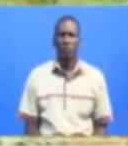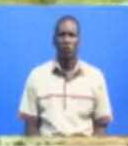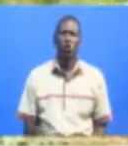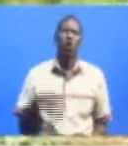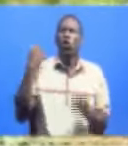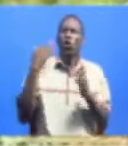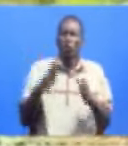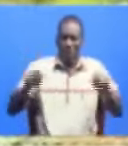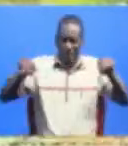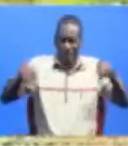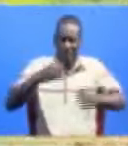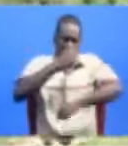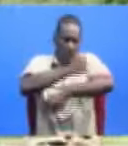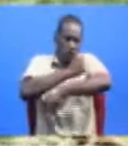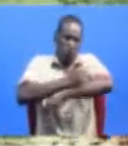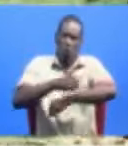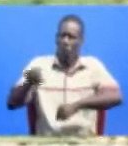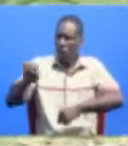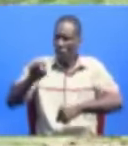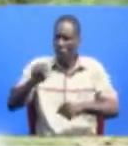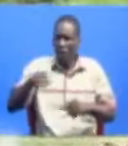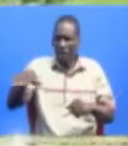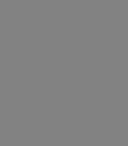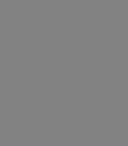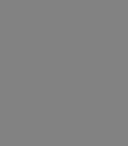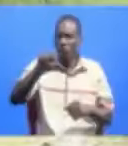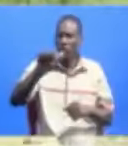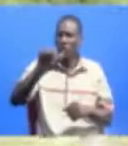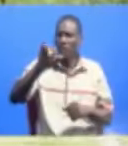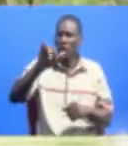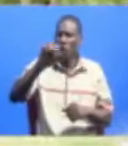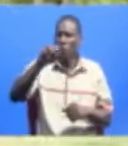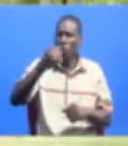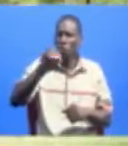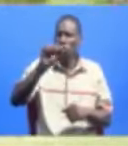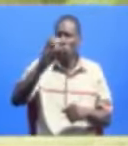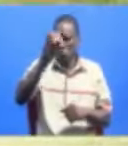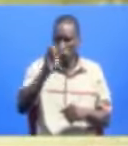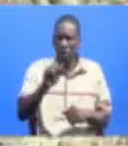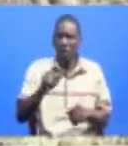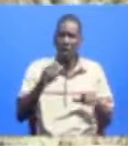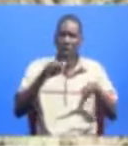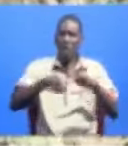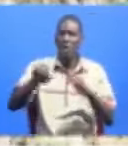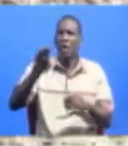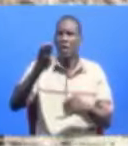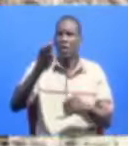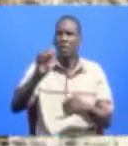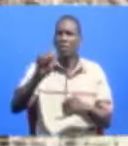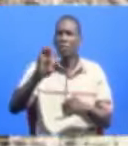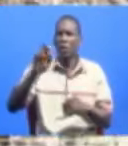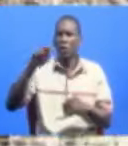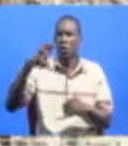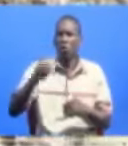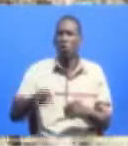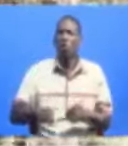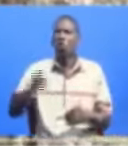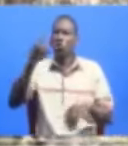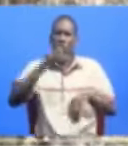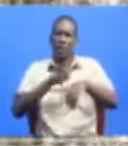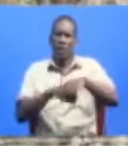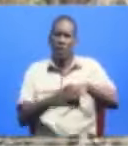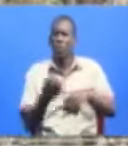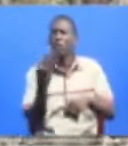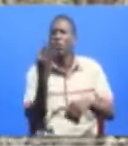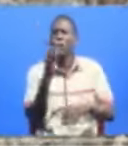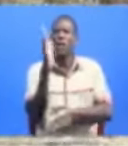Majahili walivamia shule ya Ngara tuko wodi ya Saimosoi eneo bunge la Baringo kaskazini mwendo wa saa 9 alasiri,